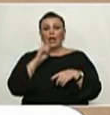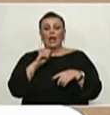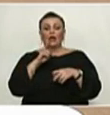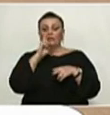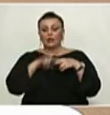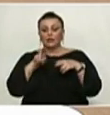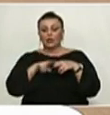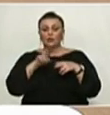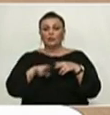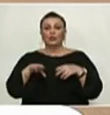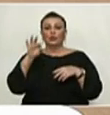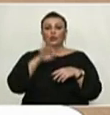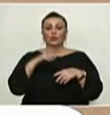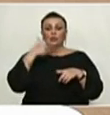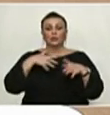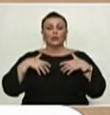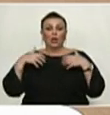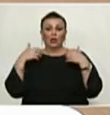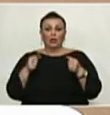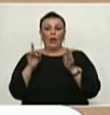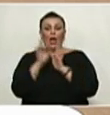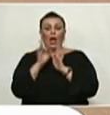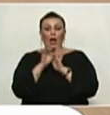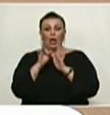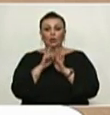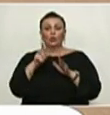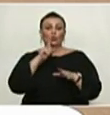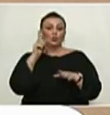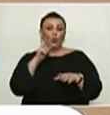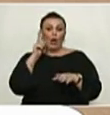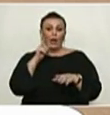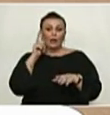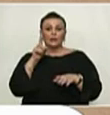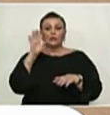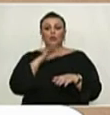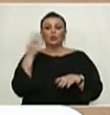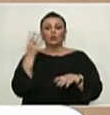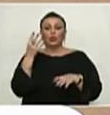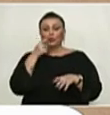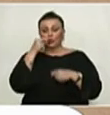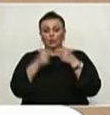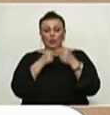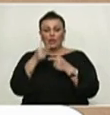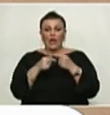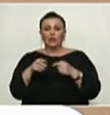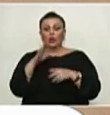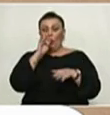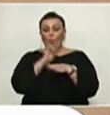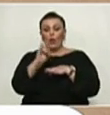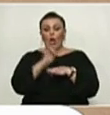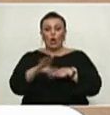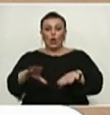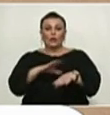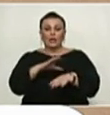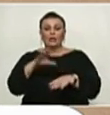itirmiş qəhrəmanlarımızın elektron ən müasir 4-cü nəsil protezlərlə təminatı həyata